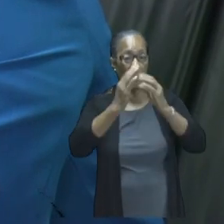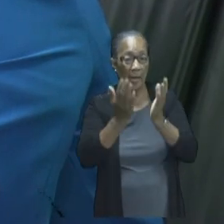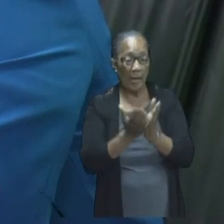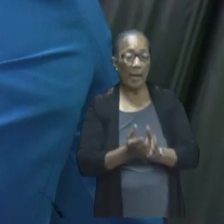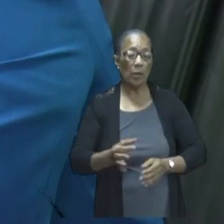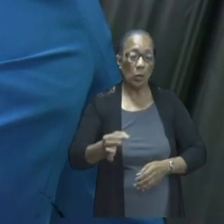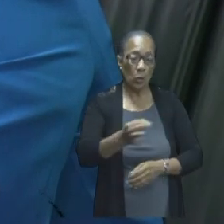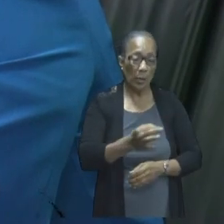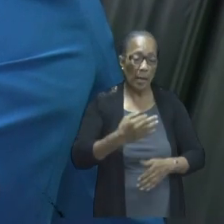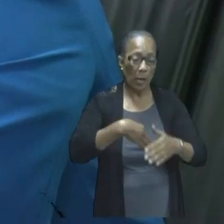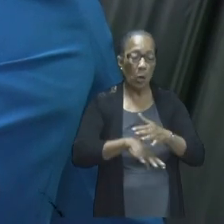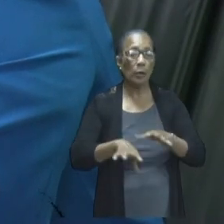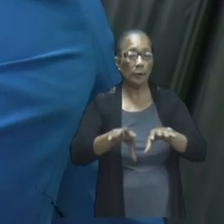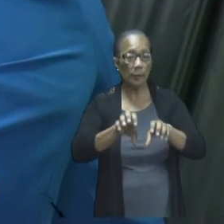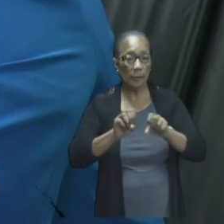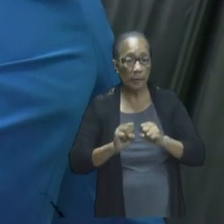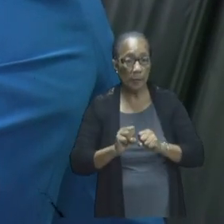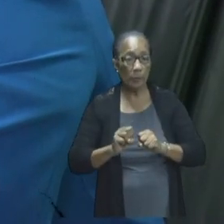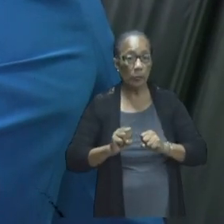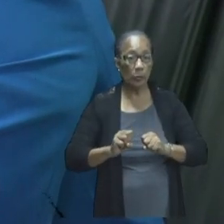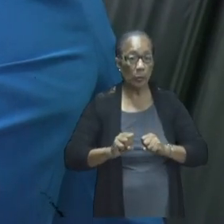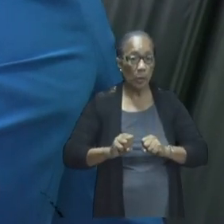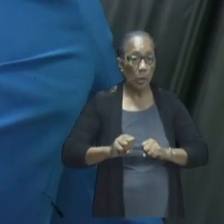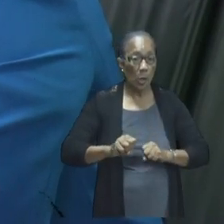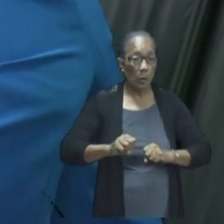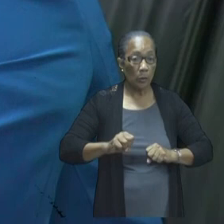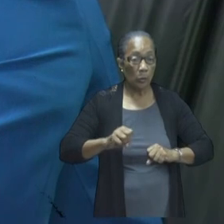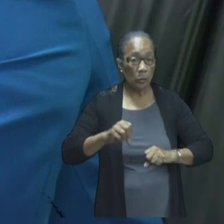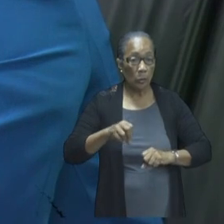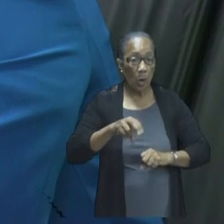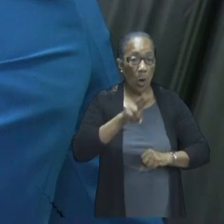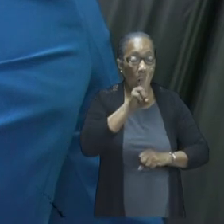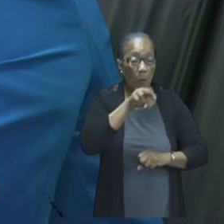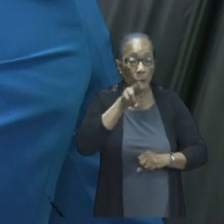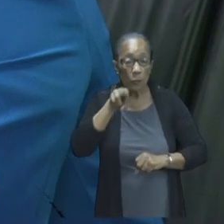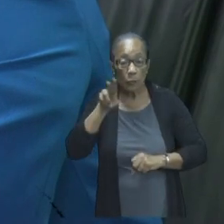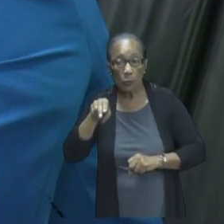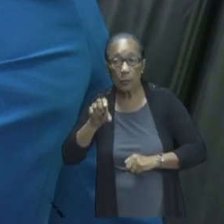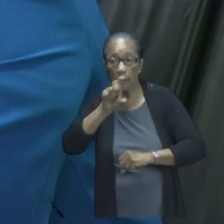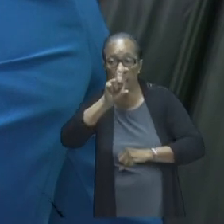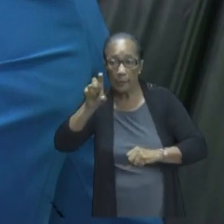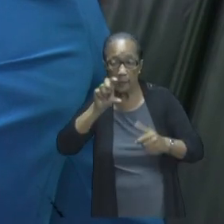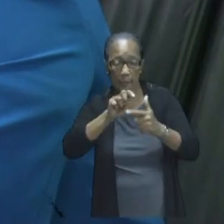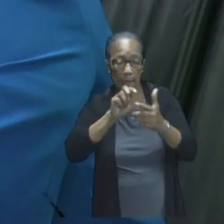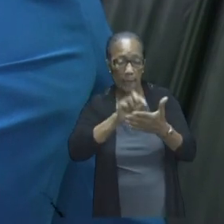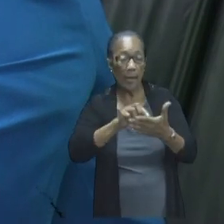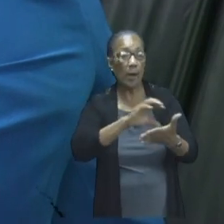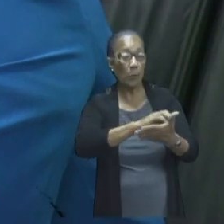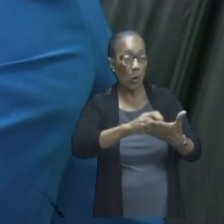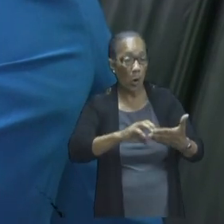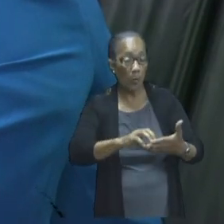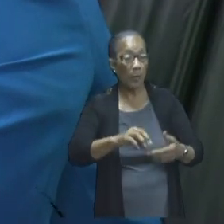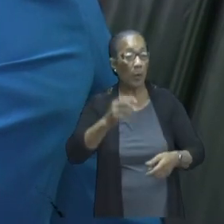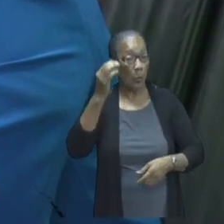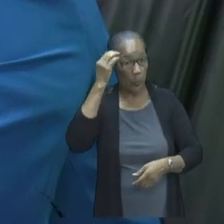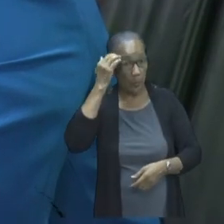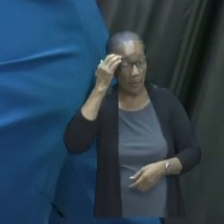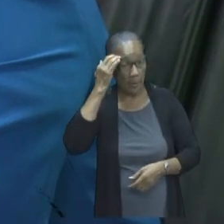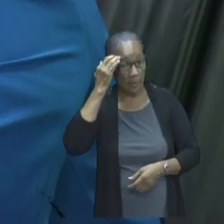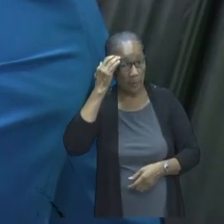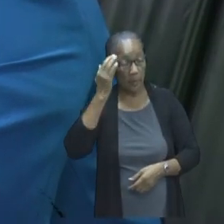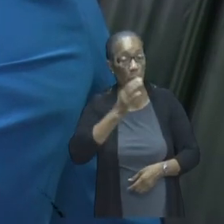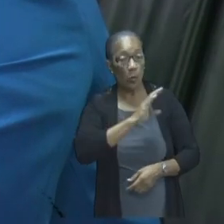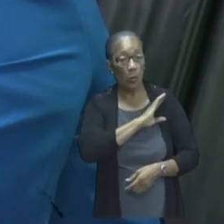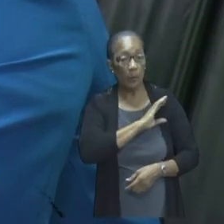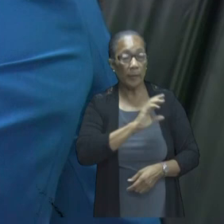ondernemers te identificeren en per registreren en oh no u weet ook dat we bezig zijn met de kmo